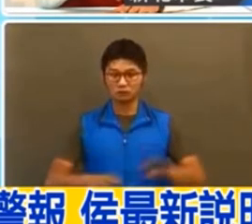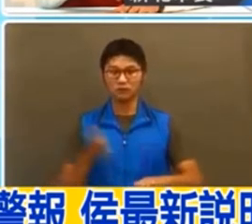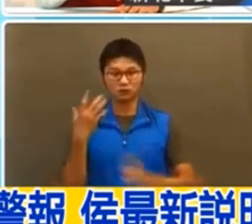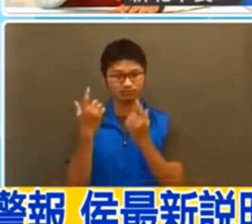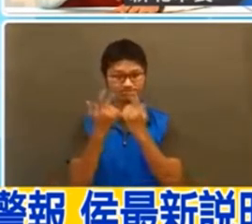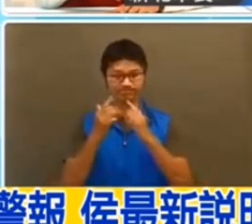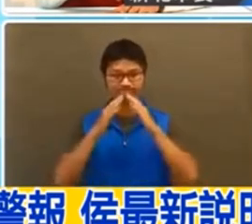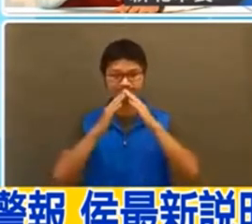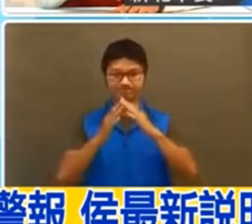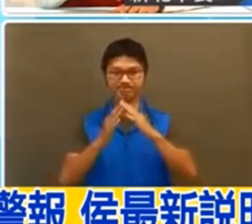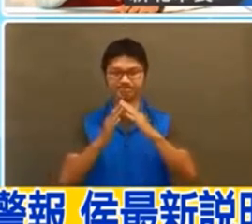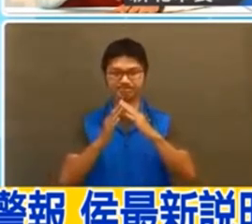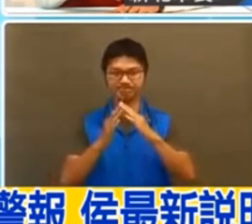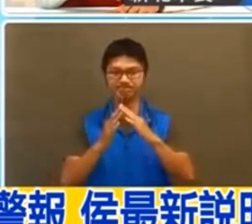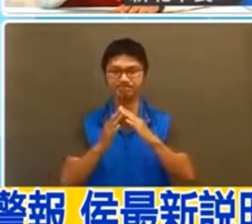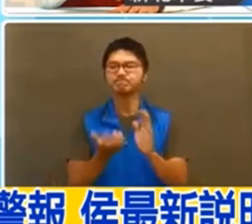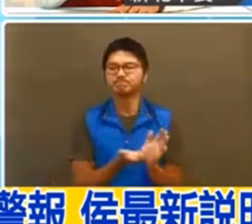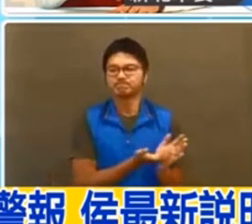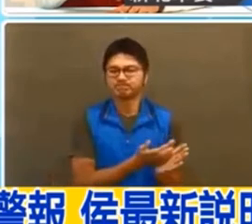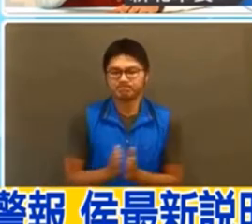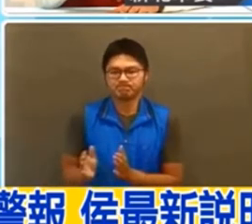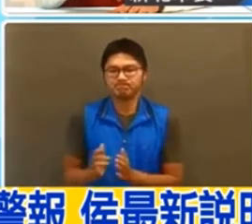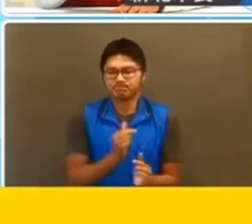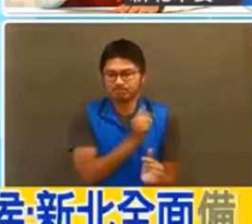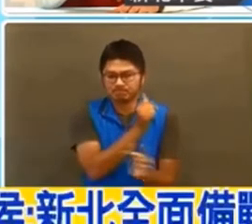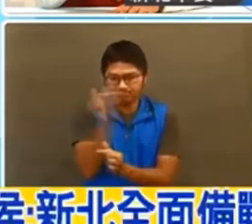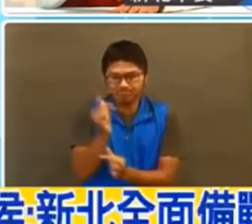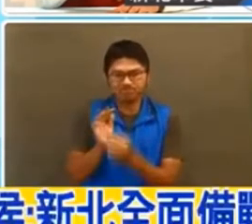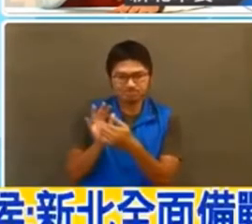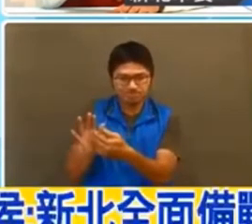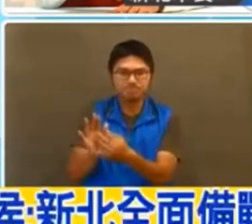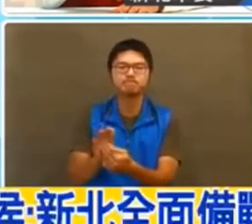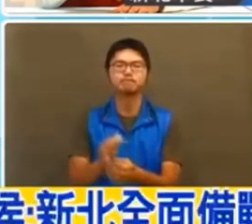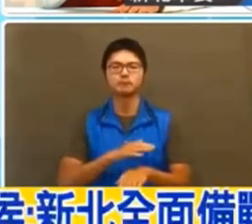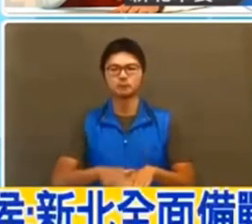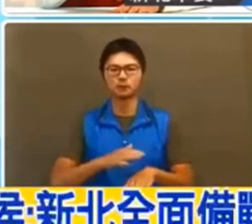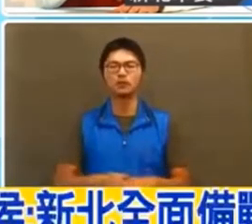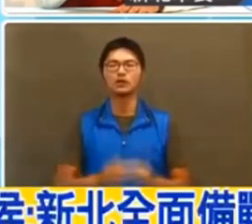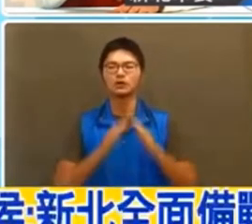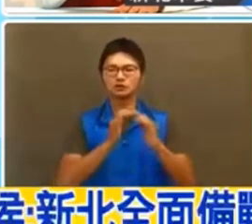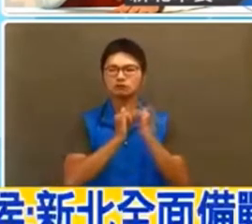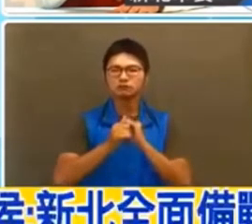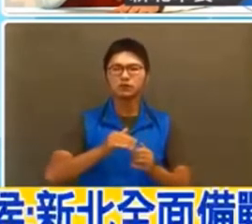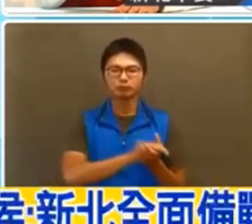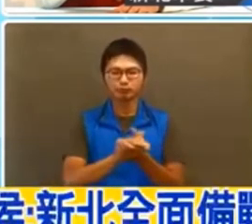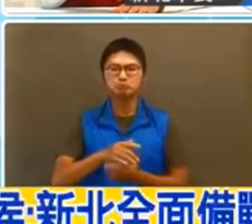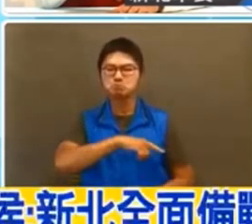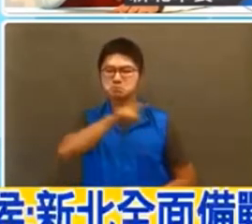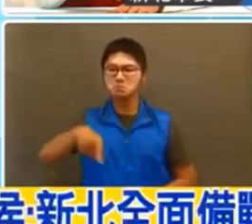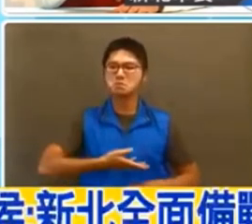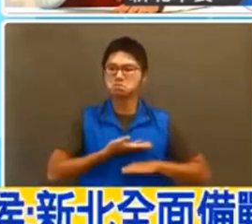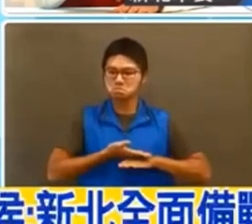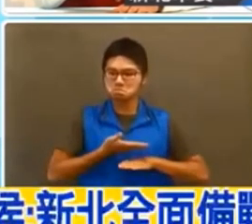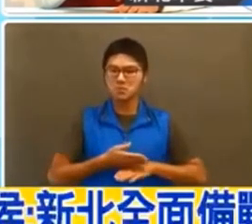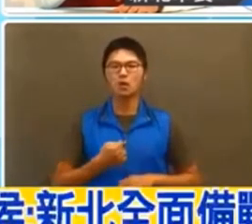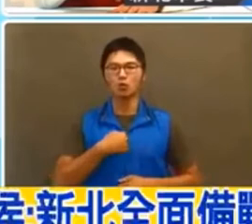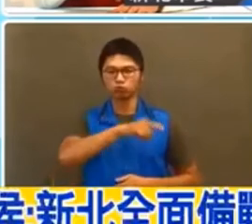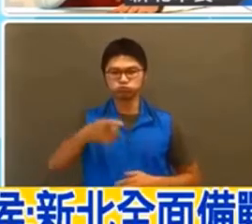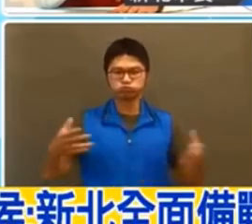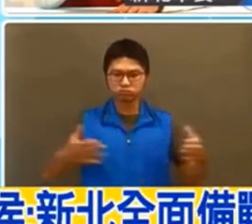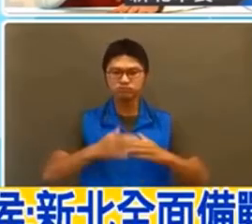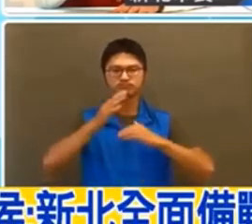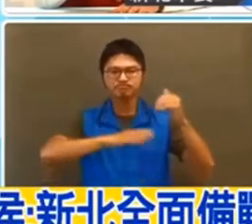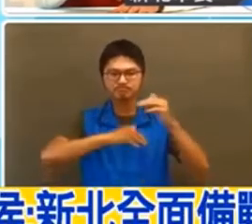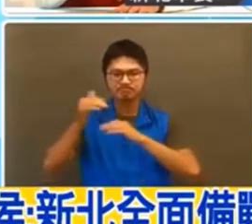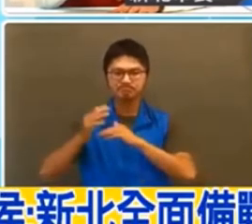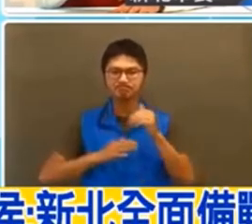会全力的备战，做好万全的准备，也请市民朋友大家安心，我们大家同心齐力面